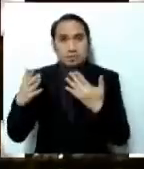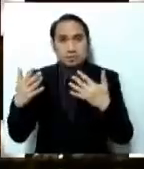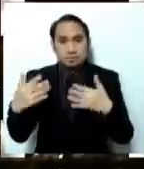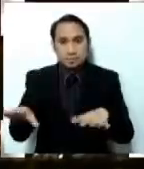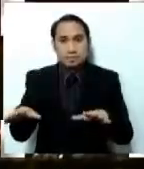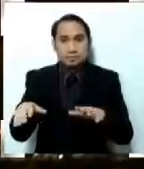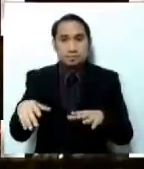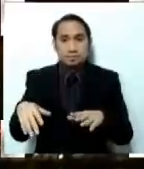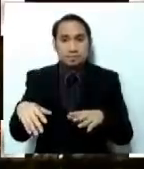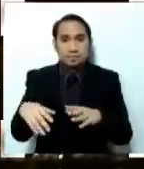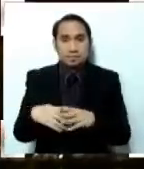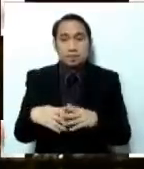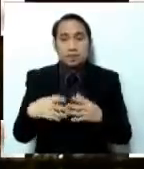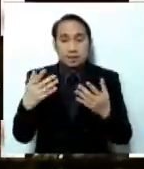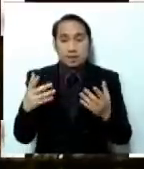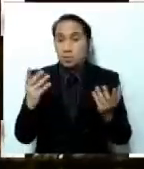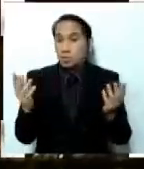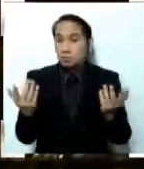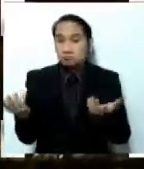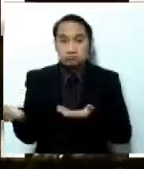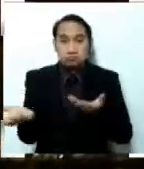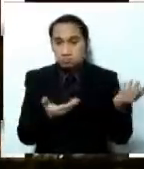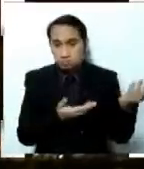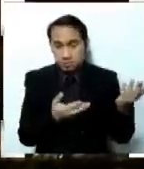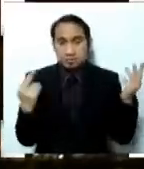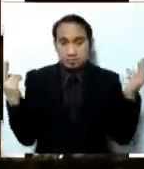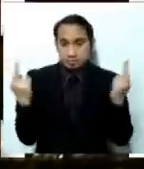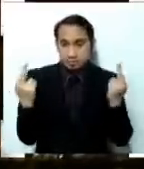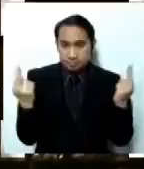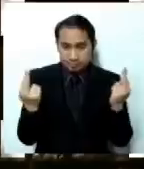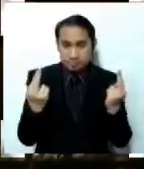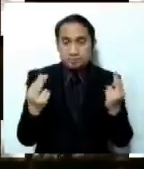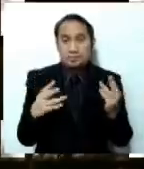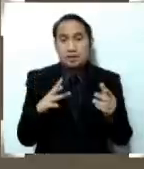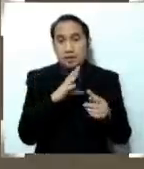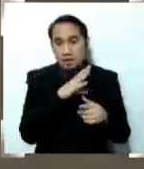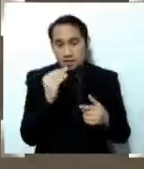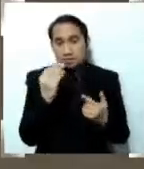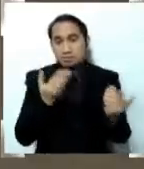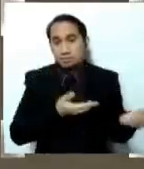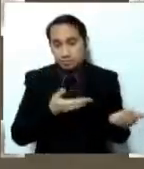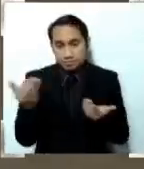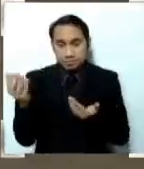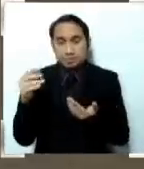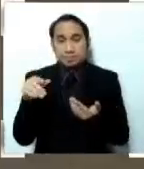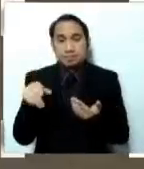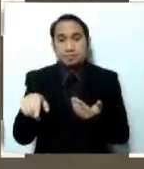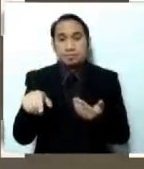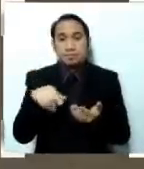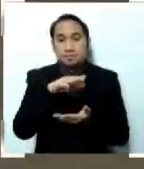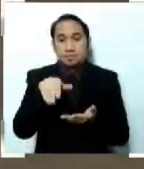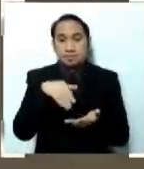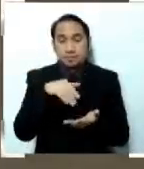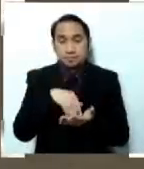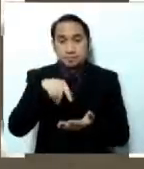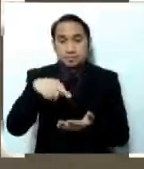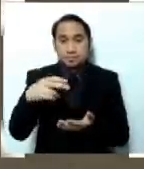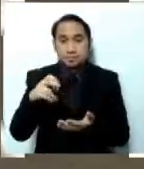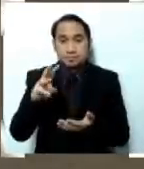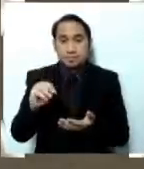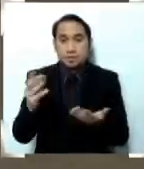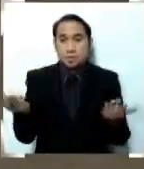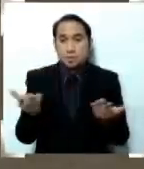eroplano. Ilalagay ang mga bakuna sa refrigerated trucks at dadalhin sa cold storage facility ng PharmaServe Express sa Marikina